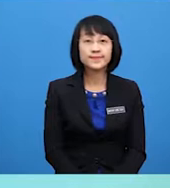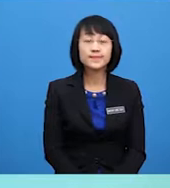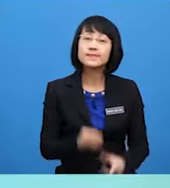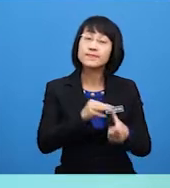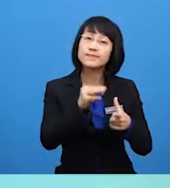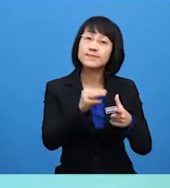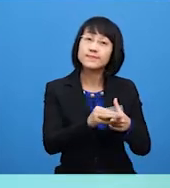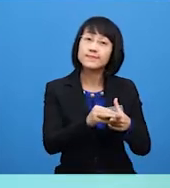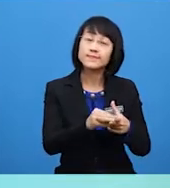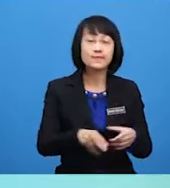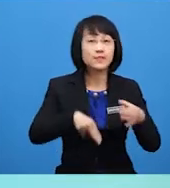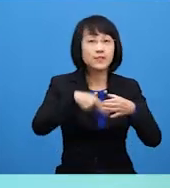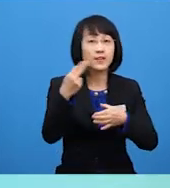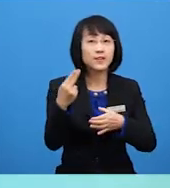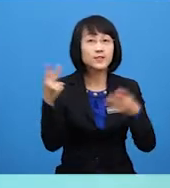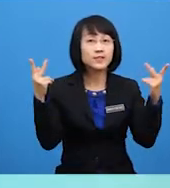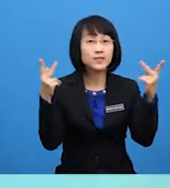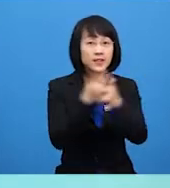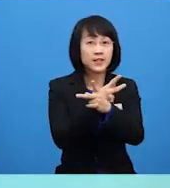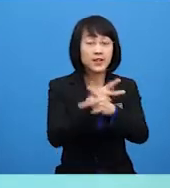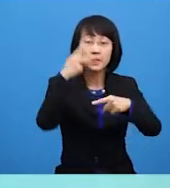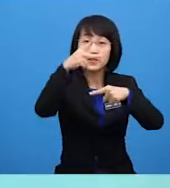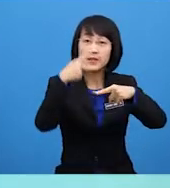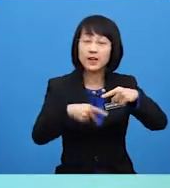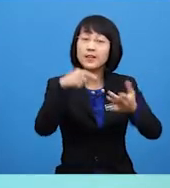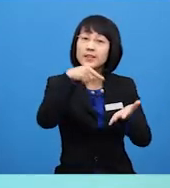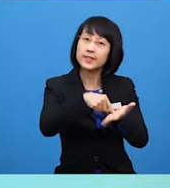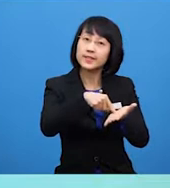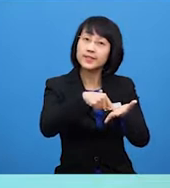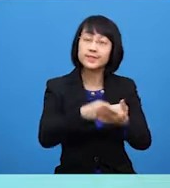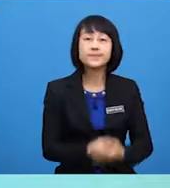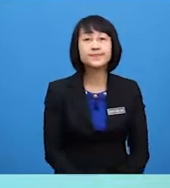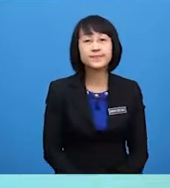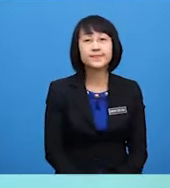Maka hasil darab pecahan ini adalah